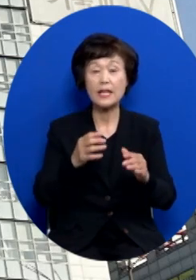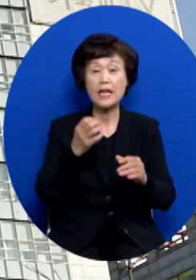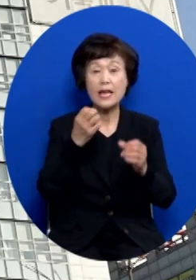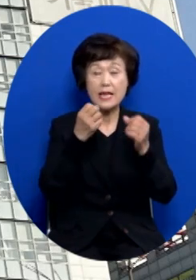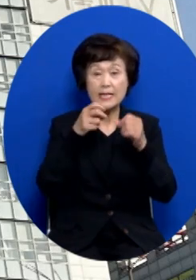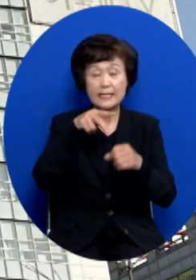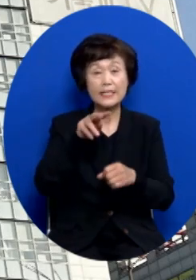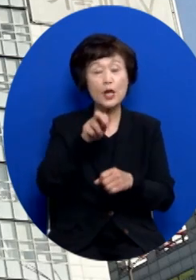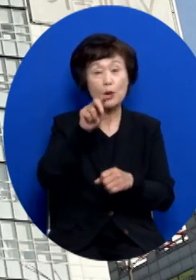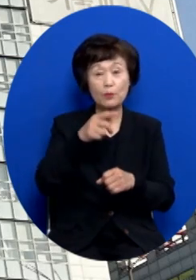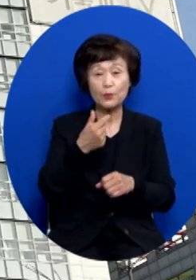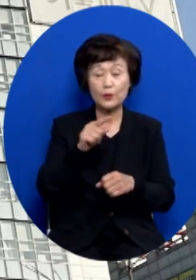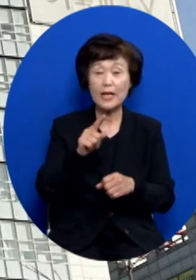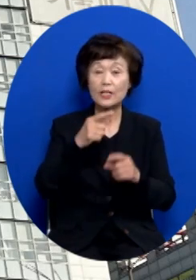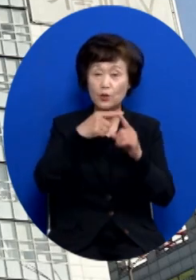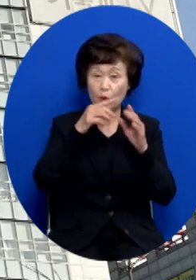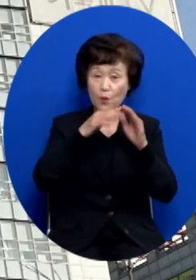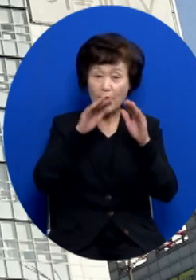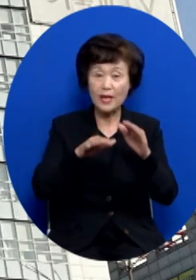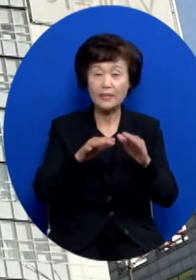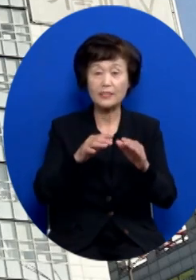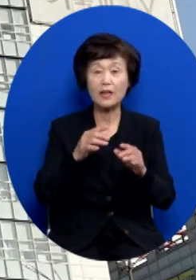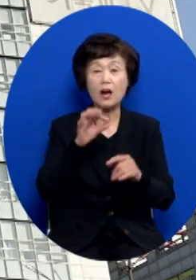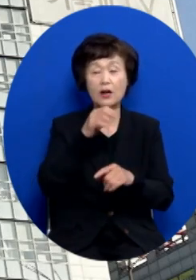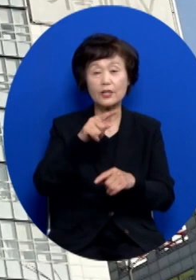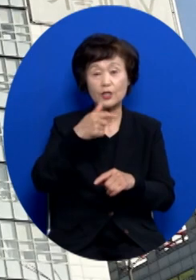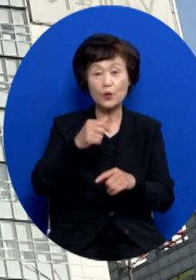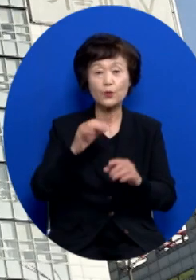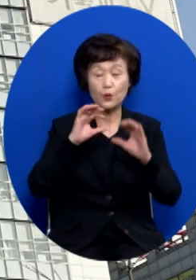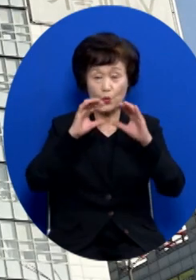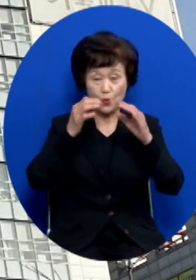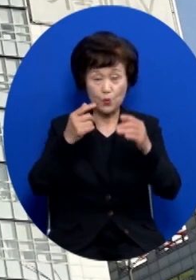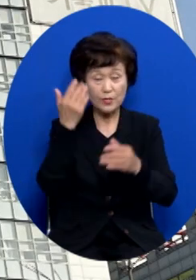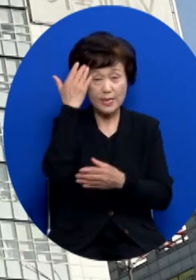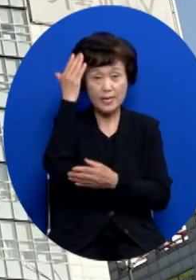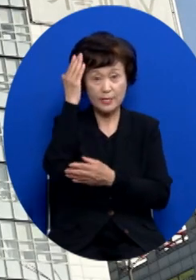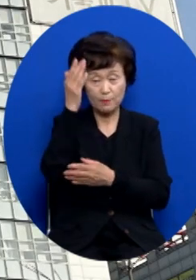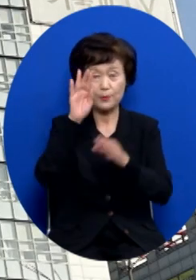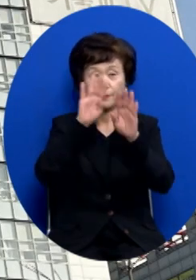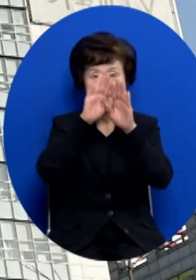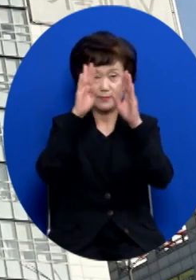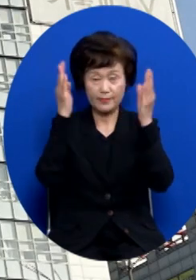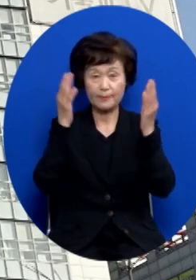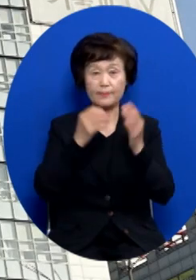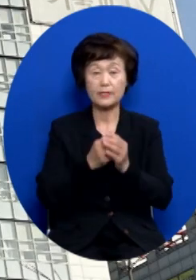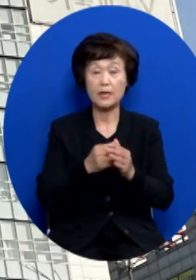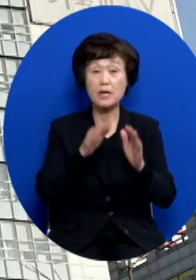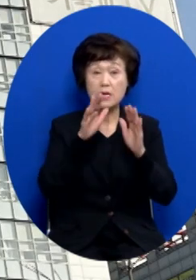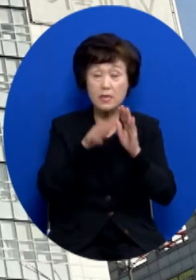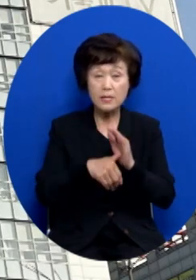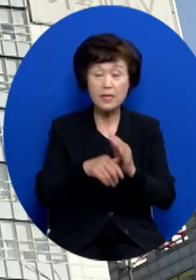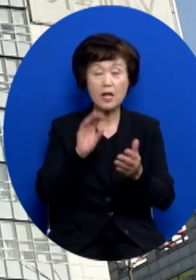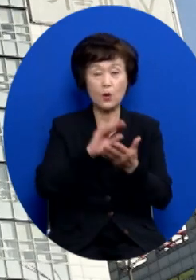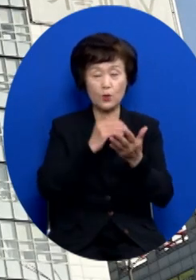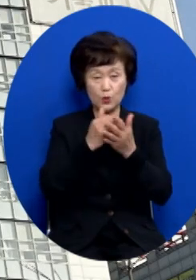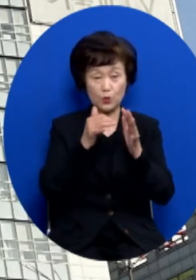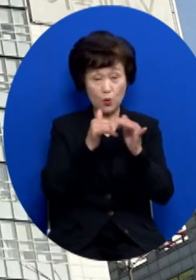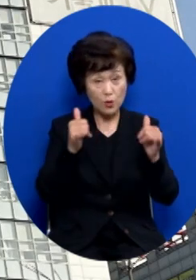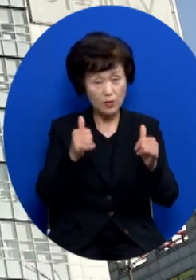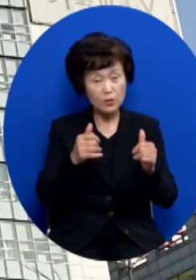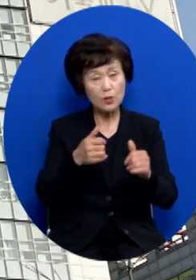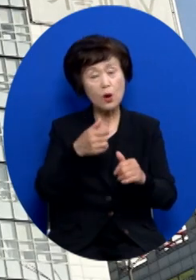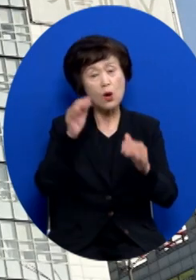국제 심포지엄을 개최합니다. 세문안교회 이상학 목사는 심포지엄을 통해 이 시대의 그리스도인으로서 선교적